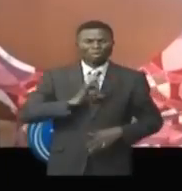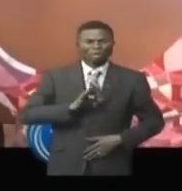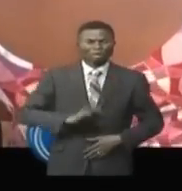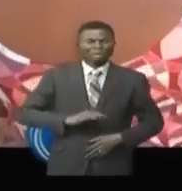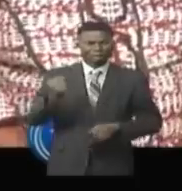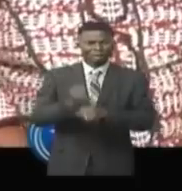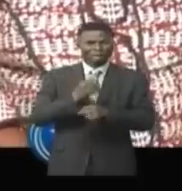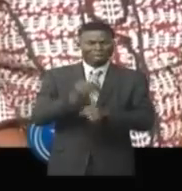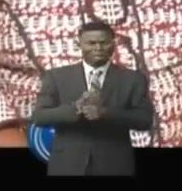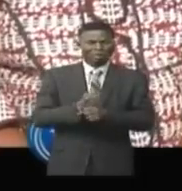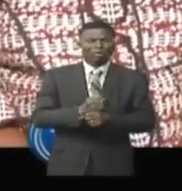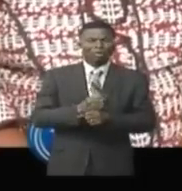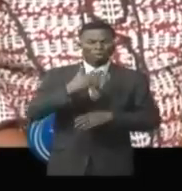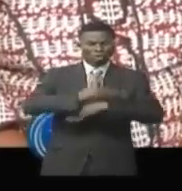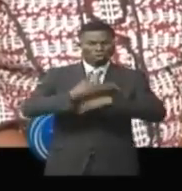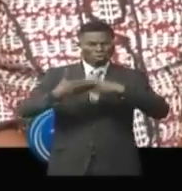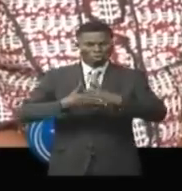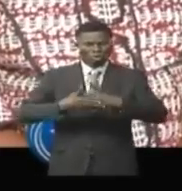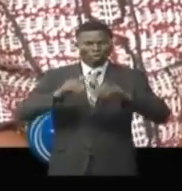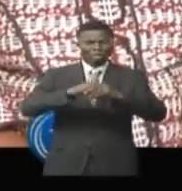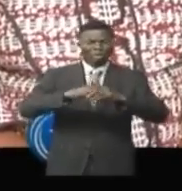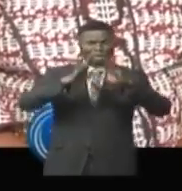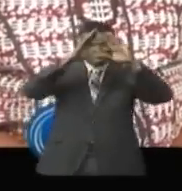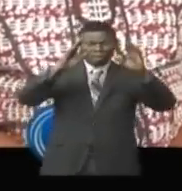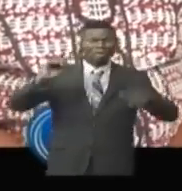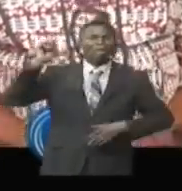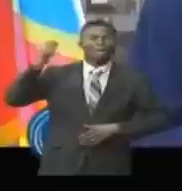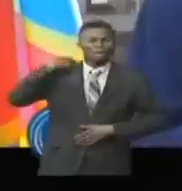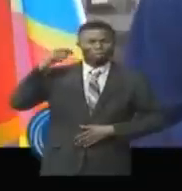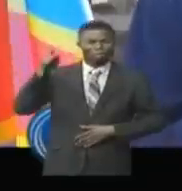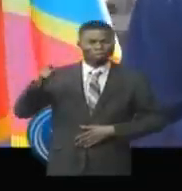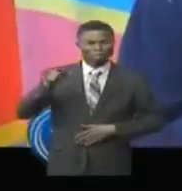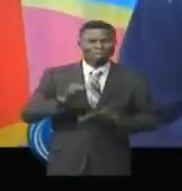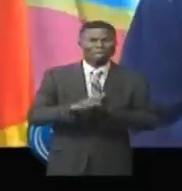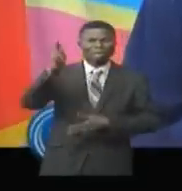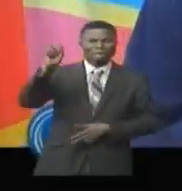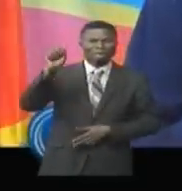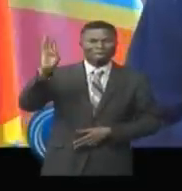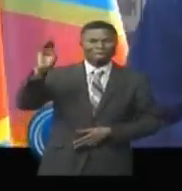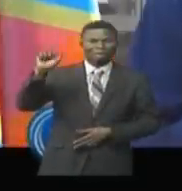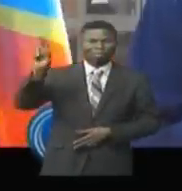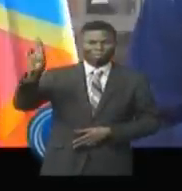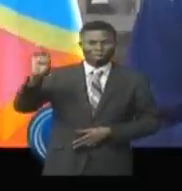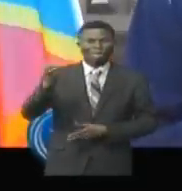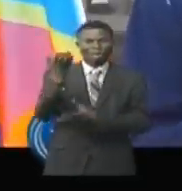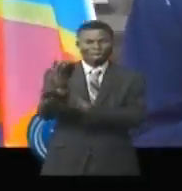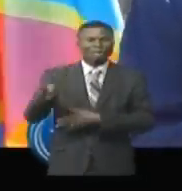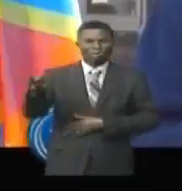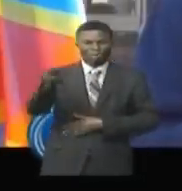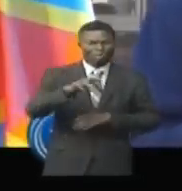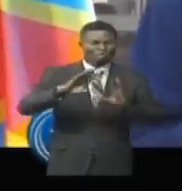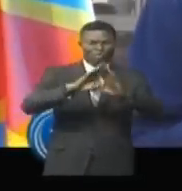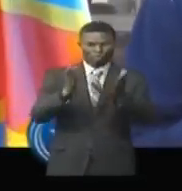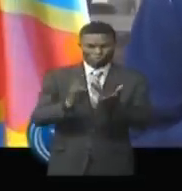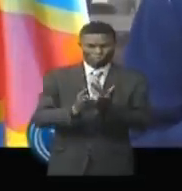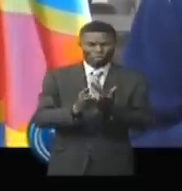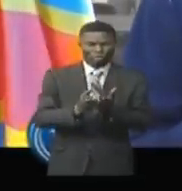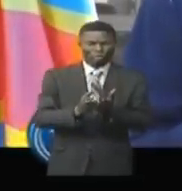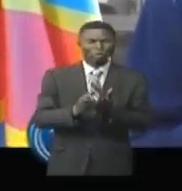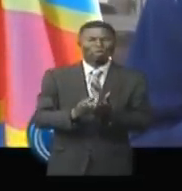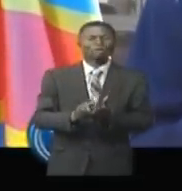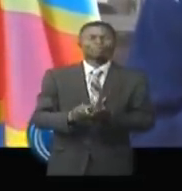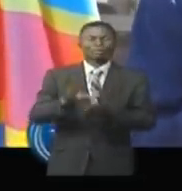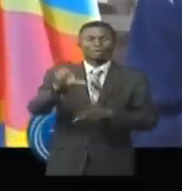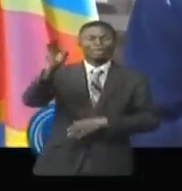travaux fraîchement réalisés dans cet établissement pénitentiaire de Kabare nous interpellent à double titre. Ils sont tombés à point